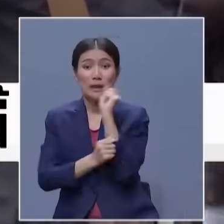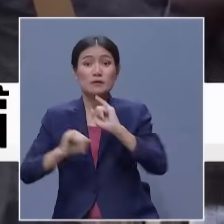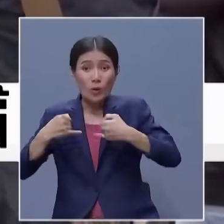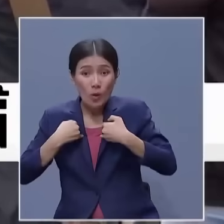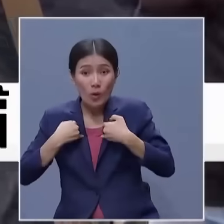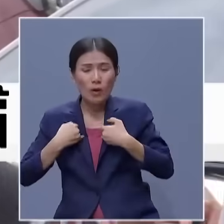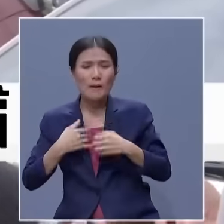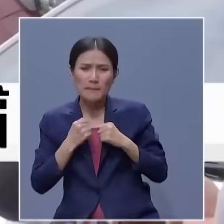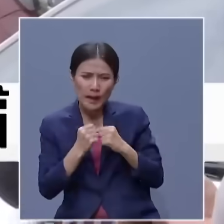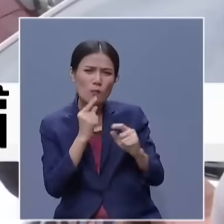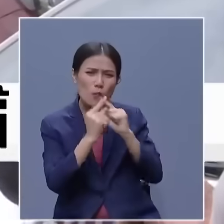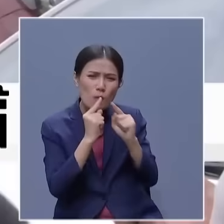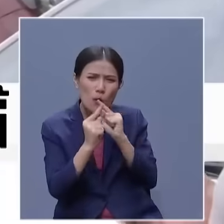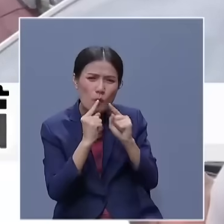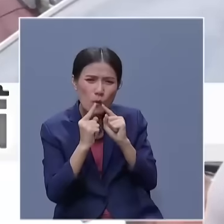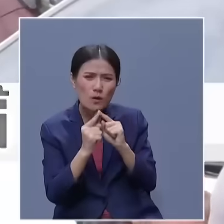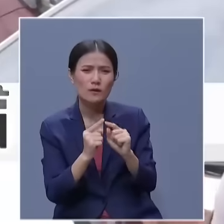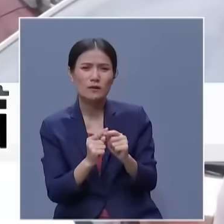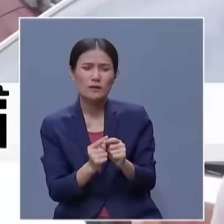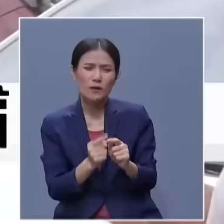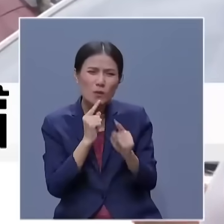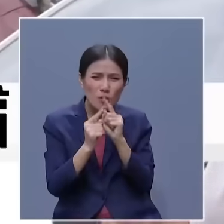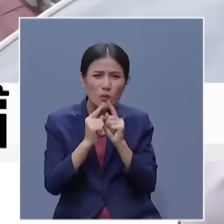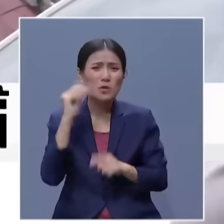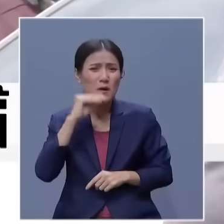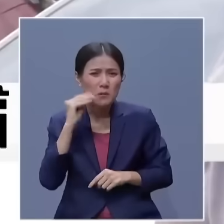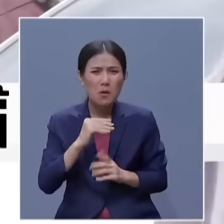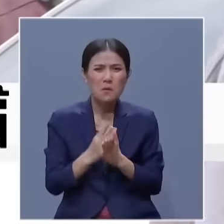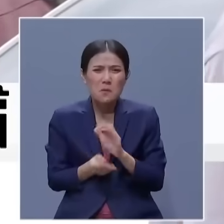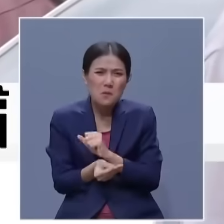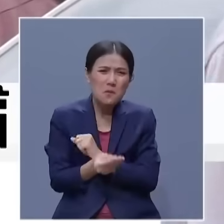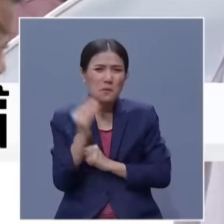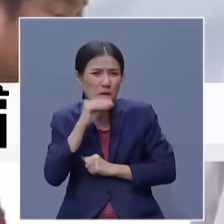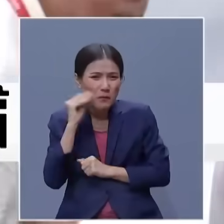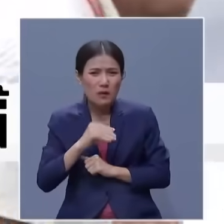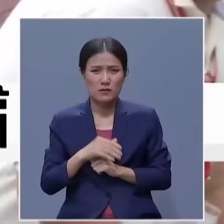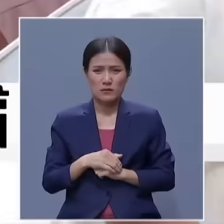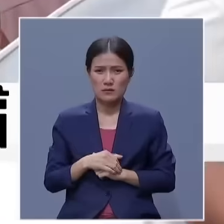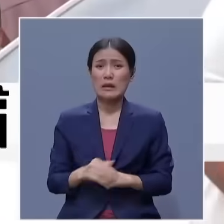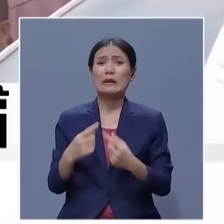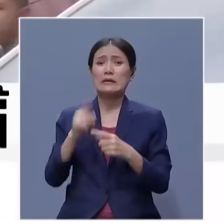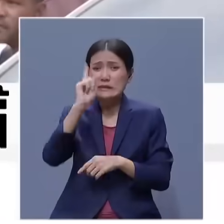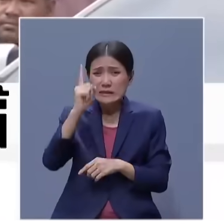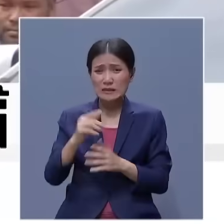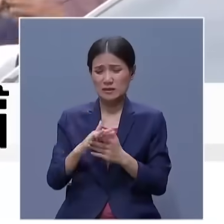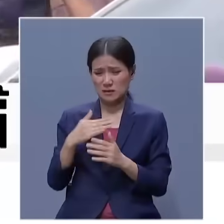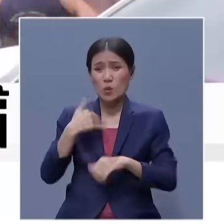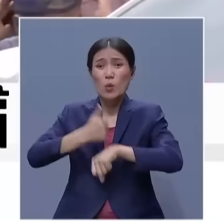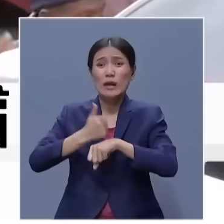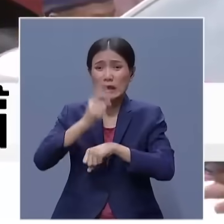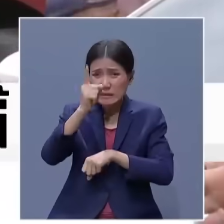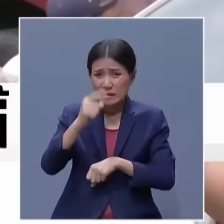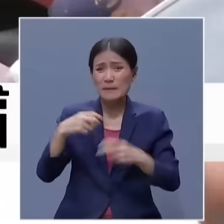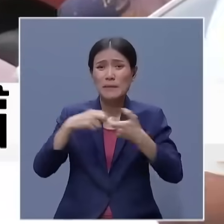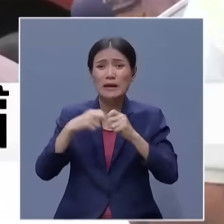อดแต่ท่านพูดแบบนี้น่าสนใจมากนะพี่อามท่านบอกว่าจริงๆมันไม่ใช่เลยหรอกไอ้เรื่องที่มันเกิดขึ้นน่ะผมว่ามันน่า